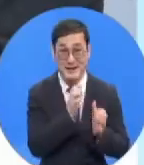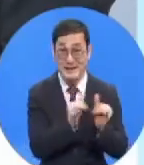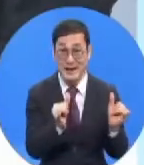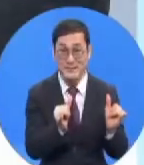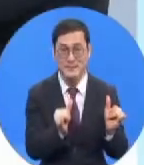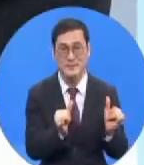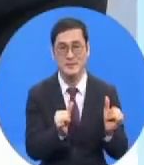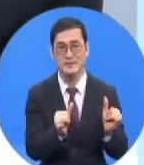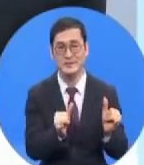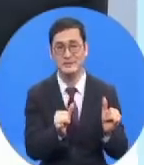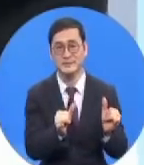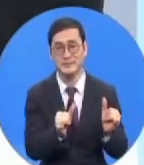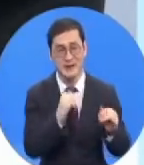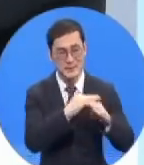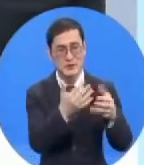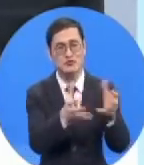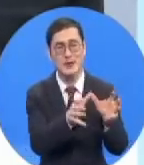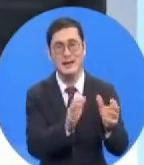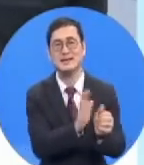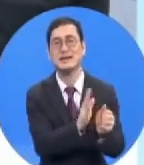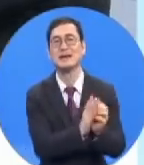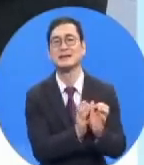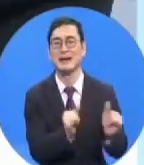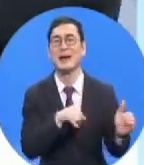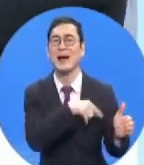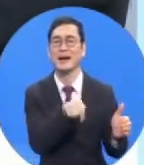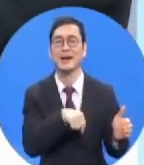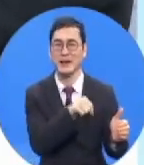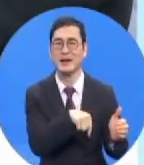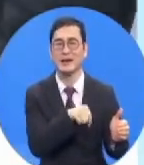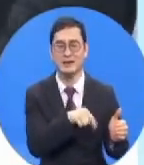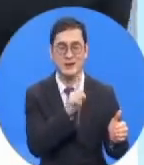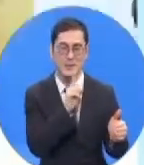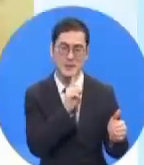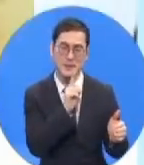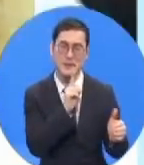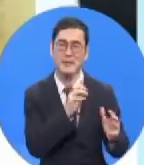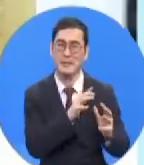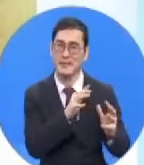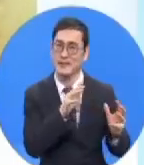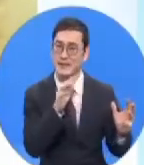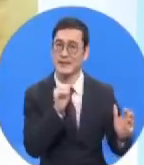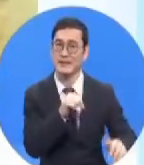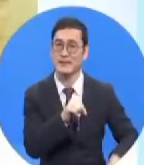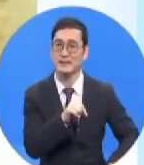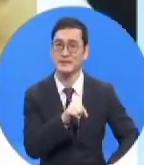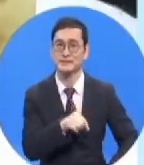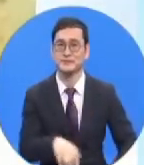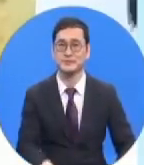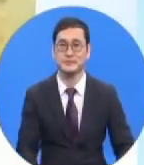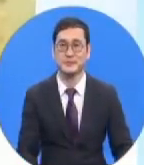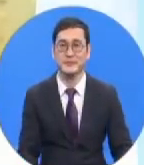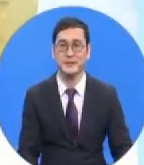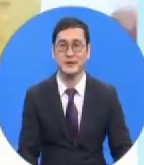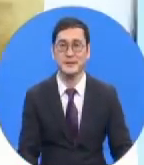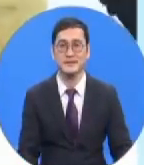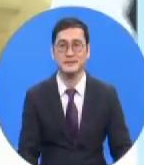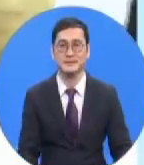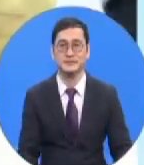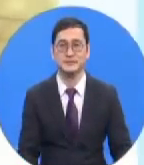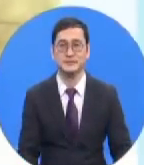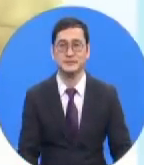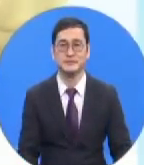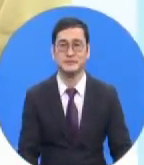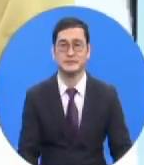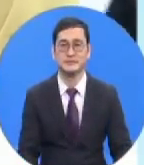이낙연 대표 간에 이렇게 뭐 오차범위 내이긴 하지만은 표심 차이가 나는 거는 아무래도 사면에 관한 입장 차이가 가만히